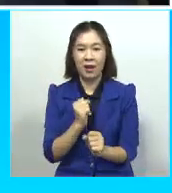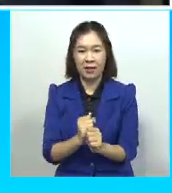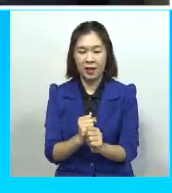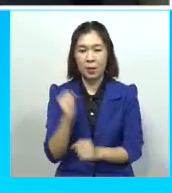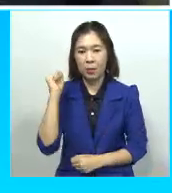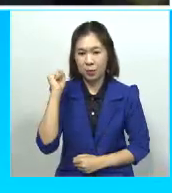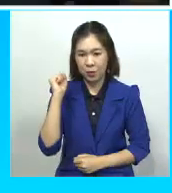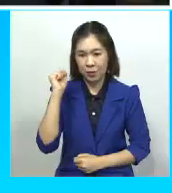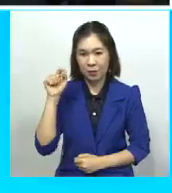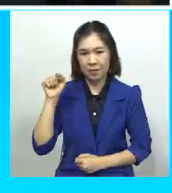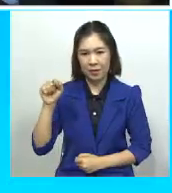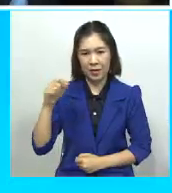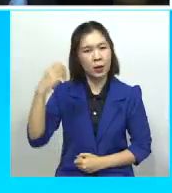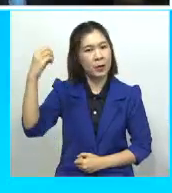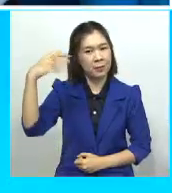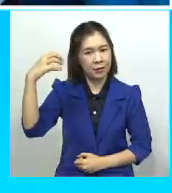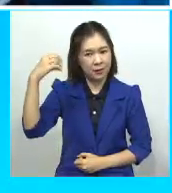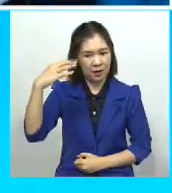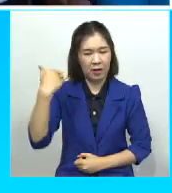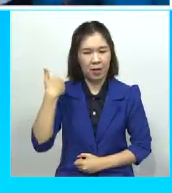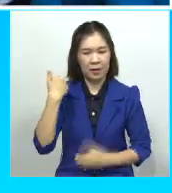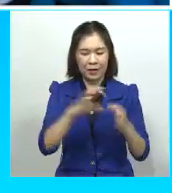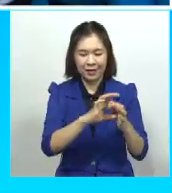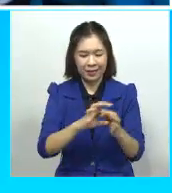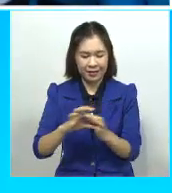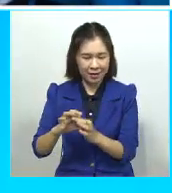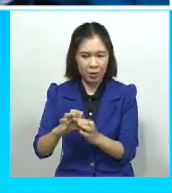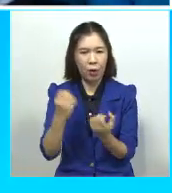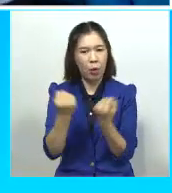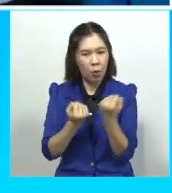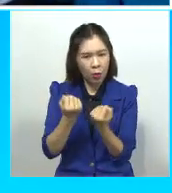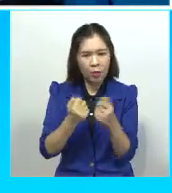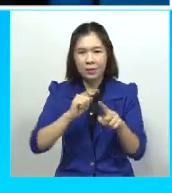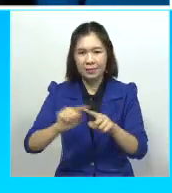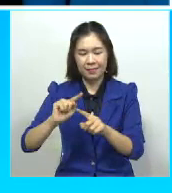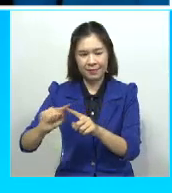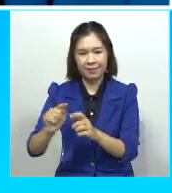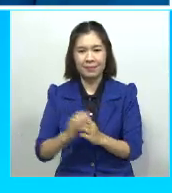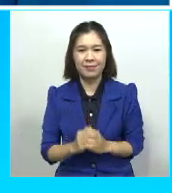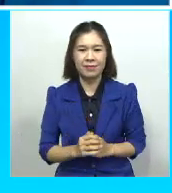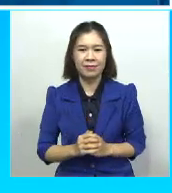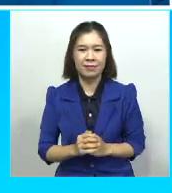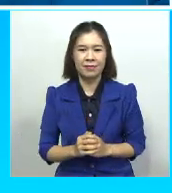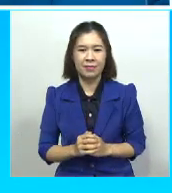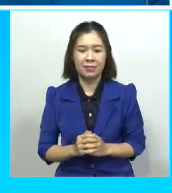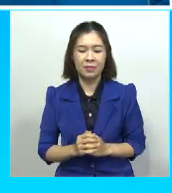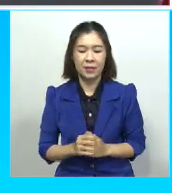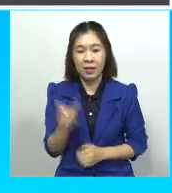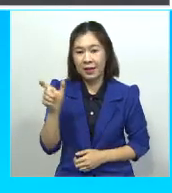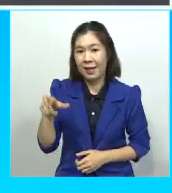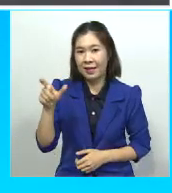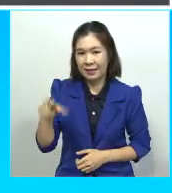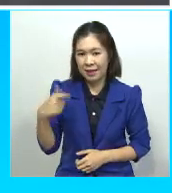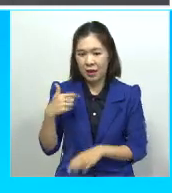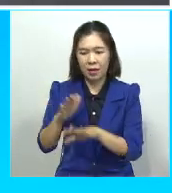นะครับเปลี่ยนรถเมล์ไฟฟ้าทั้งระบบเชื่อมโยงคมนาคมในกรุงเทพมหานครนอกจากนี้นะครับยังมีเรื่องของสมาร์ทแท็กซี่